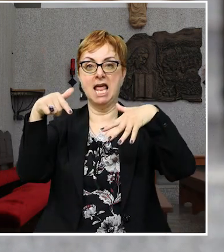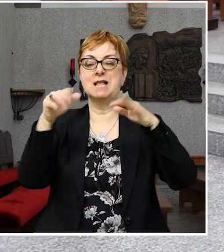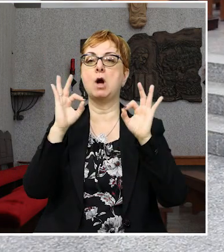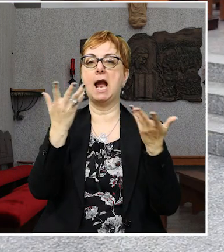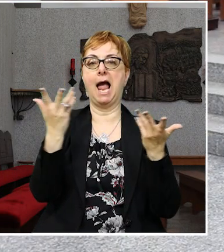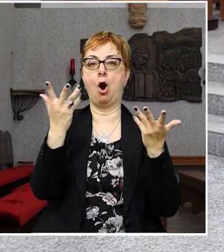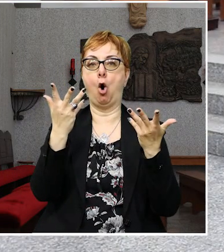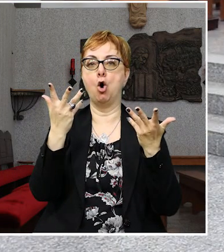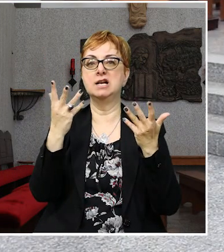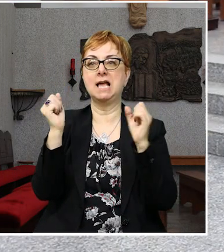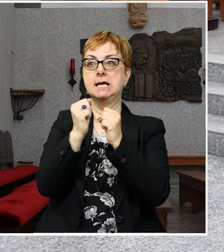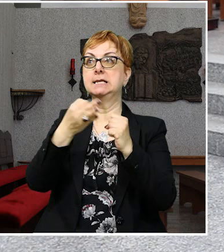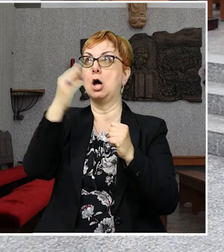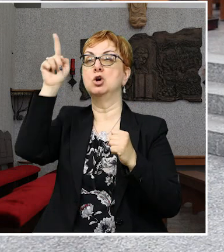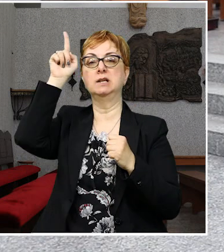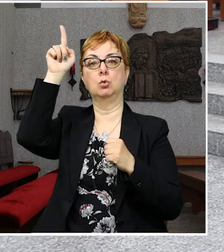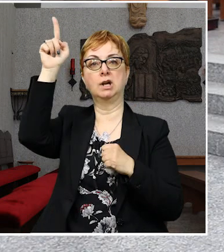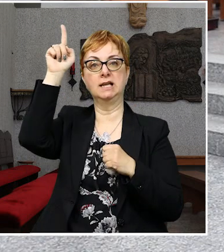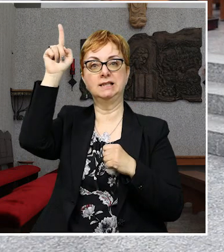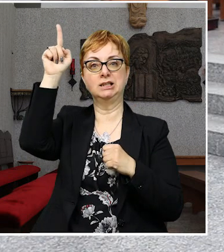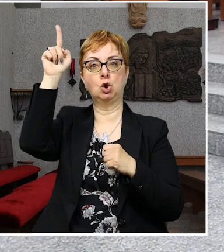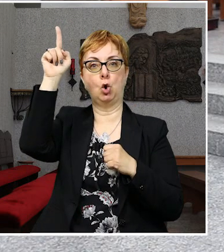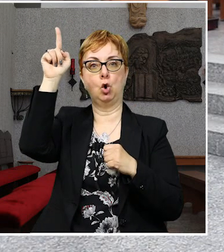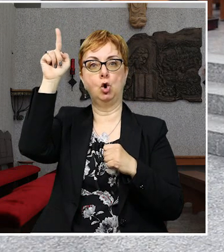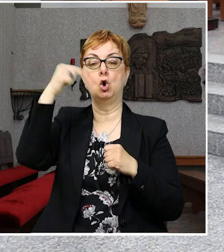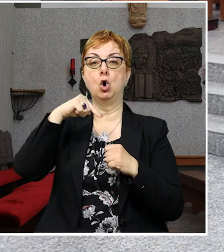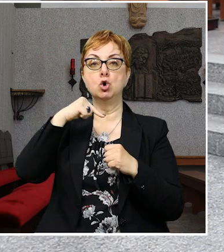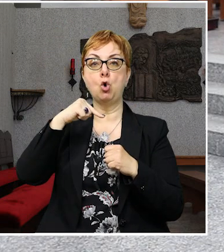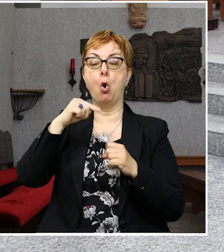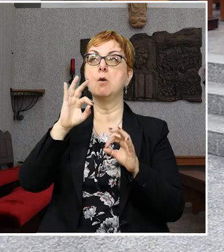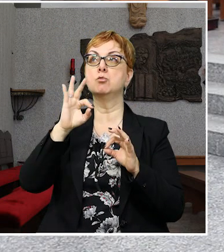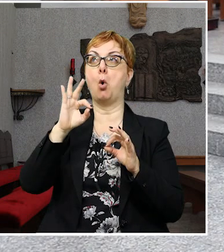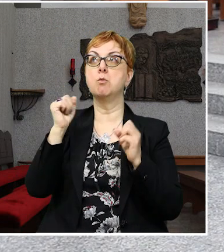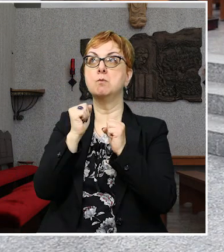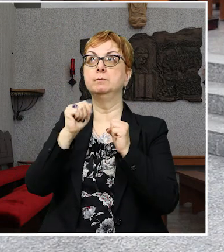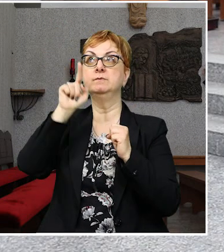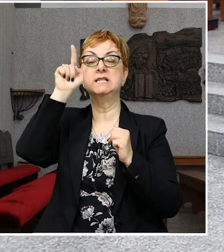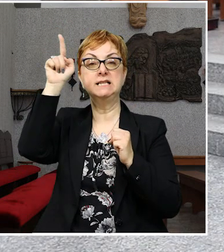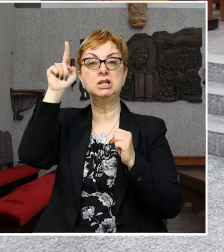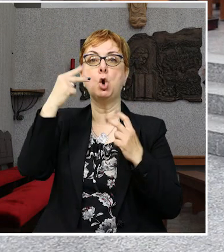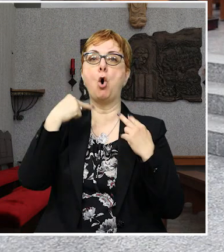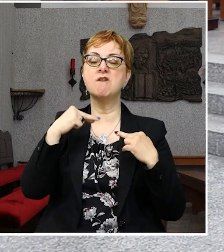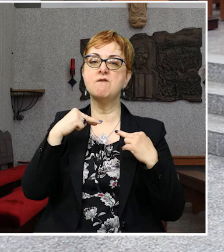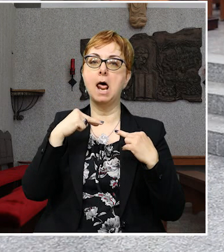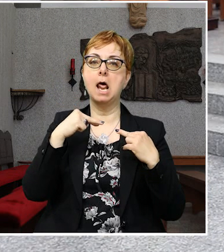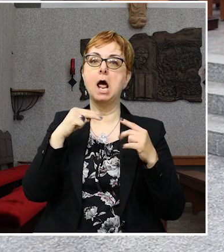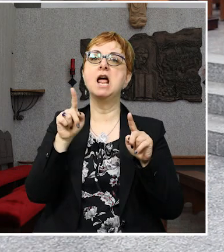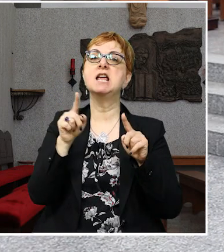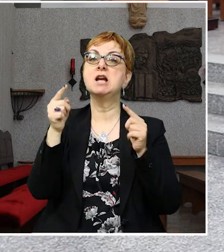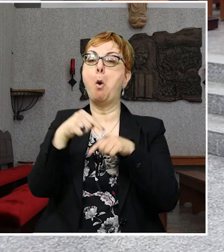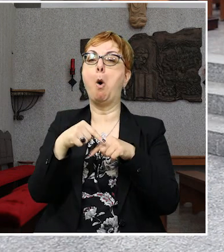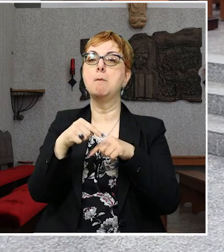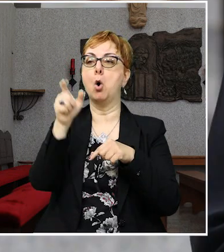Dio. E dunque vivere timorati di Dio è esattamente l'opposto del vivere